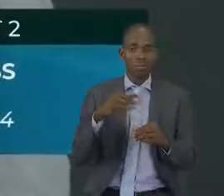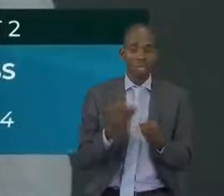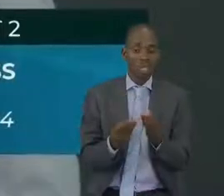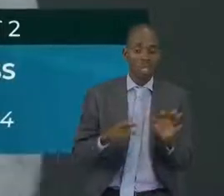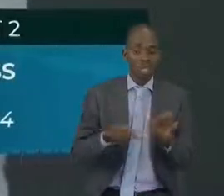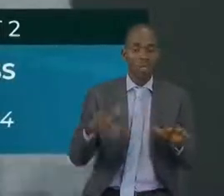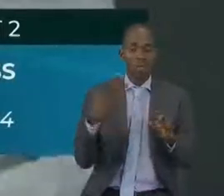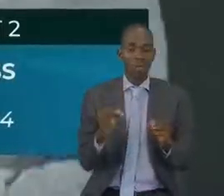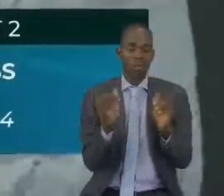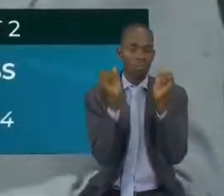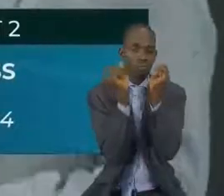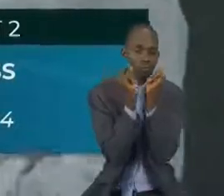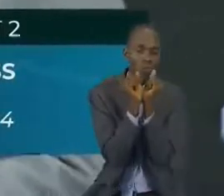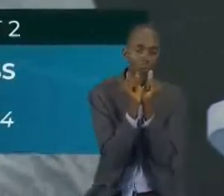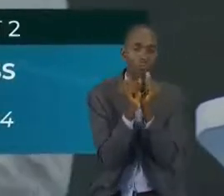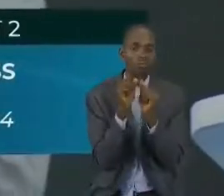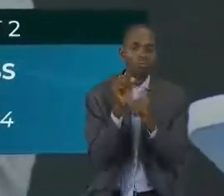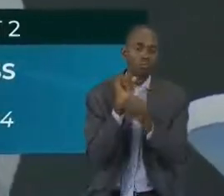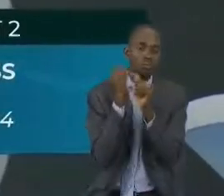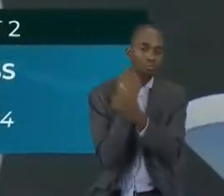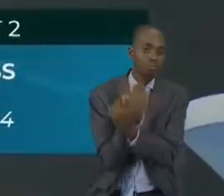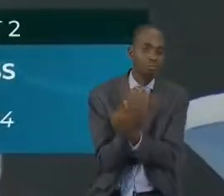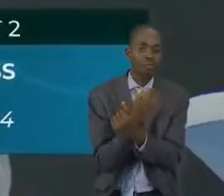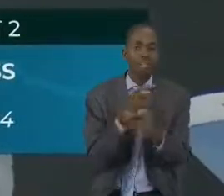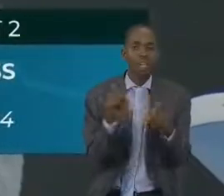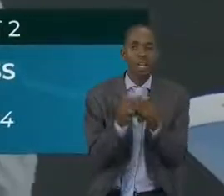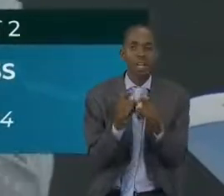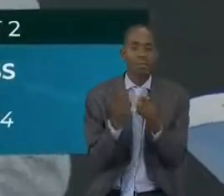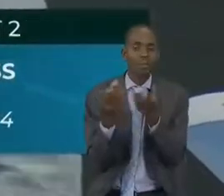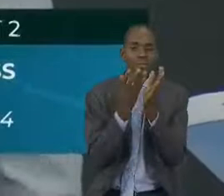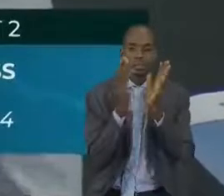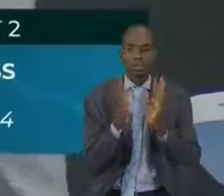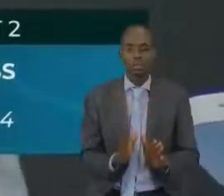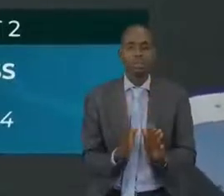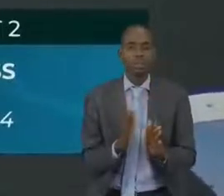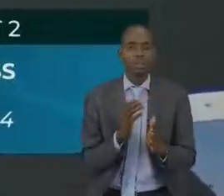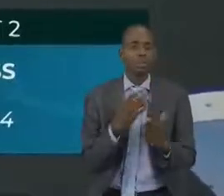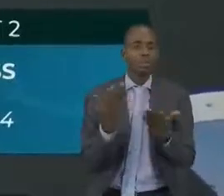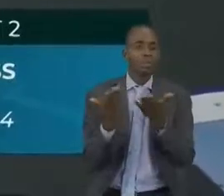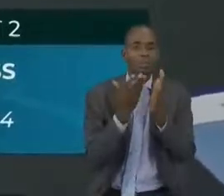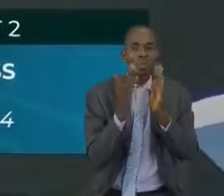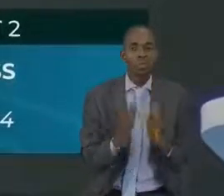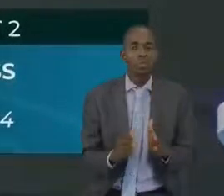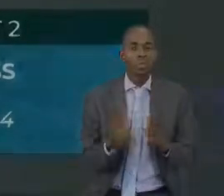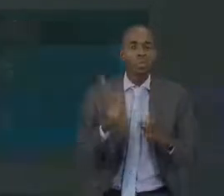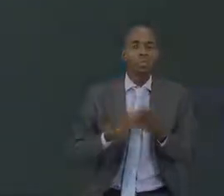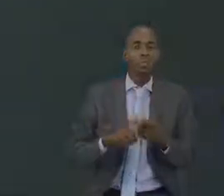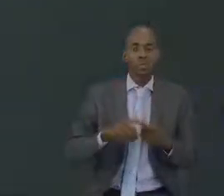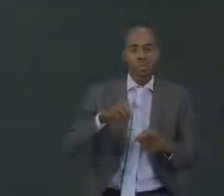les liens. Ils étaient là-bas en esclavage, esclaves de Pharaon